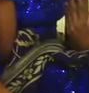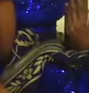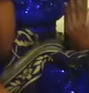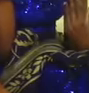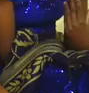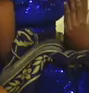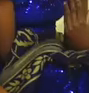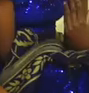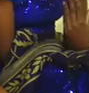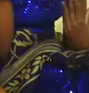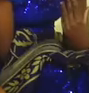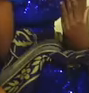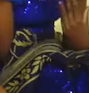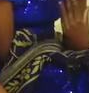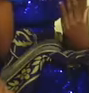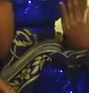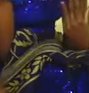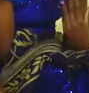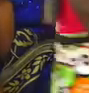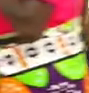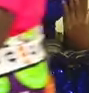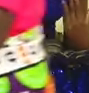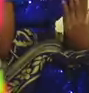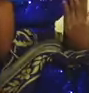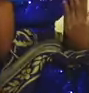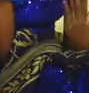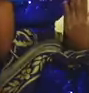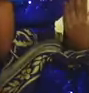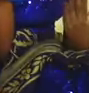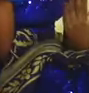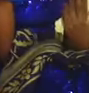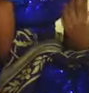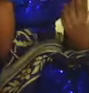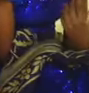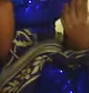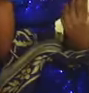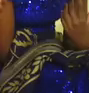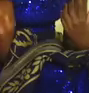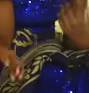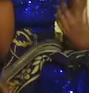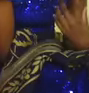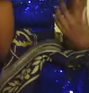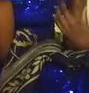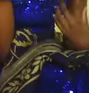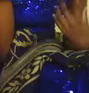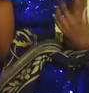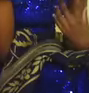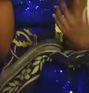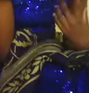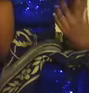tukaweze kunyosha mapito yetu Bwana Yesu. Mfalme wa amani, tunasema asante Mwokozi mwema Bwana. Ni wengi Bwana